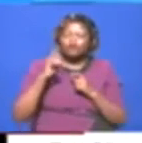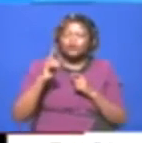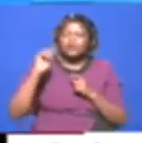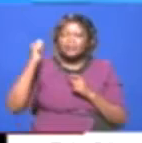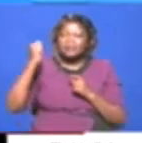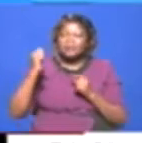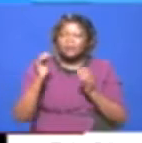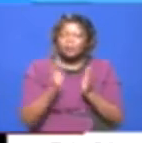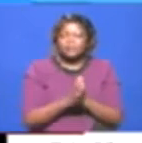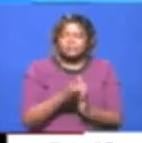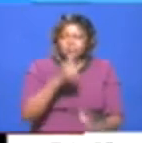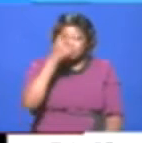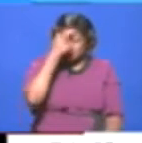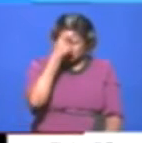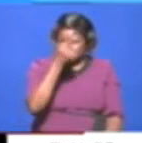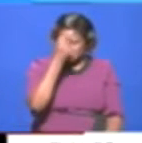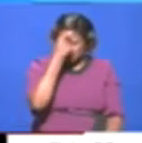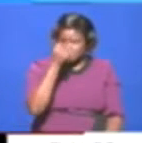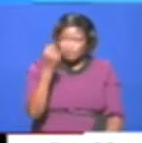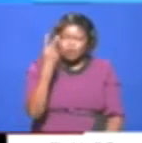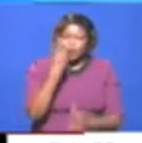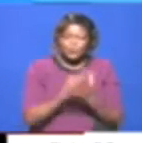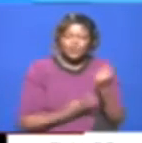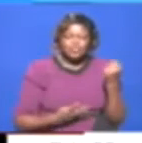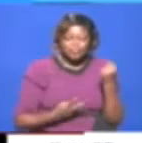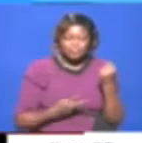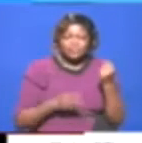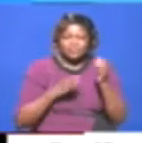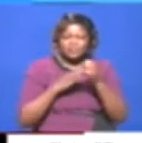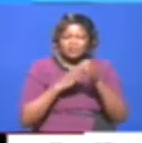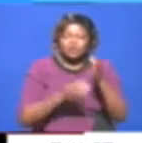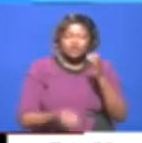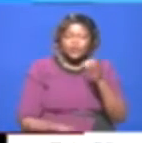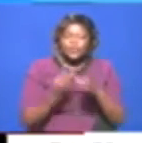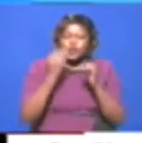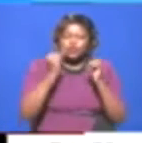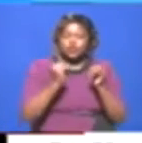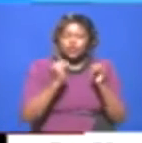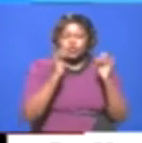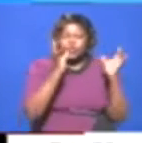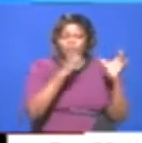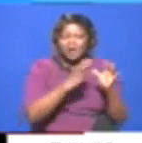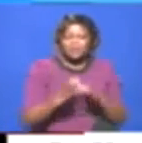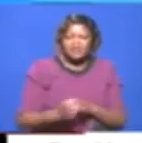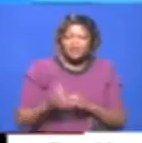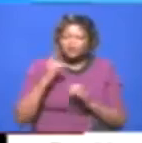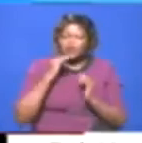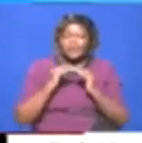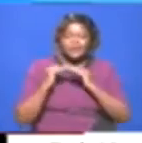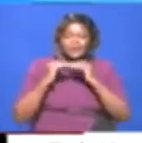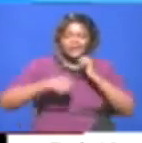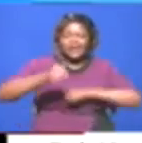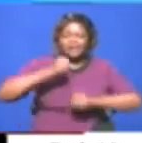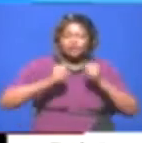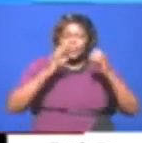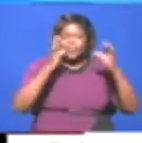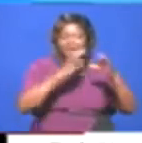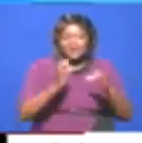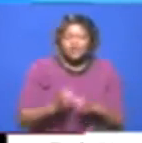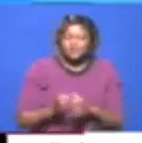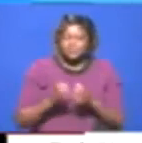Moses Wetangula. Viongozi hawa wawili sasa wamebuni chama kipya cha Democratic Action Party of Kenya,